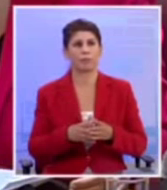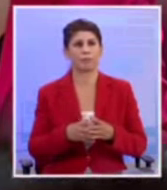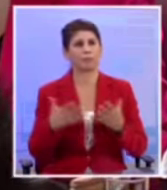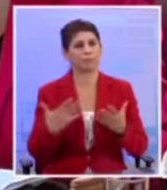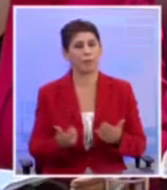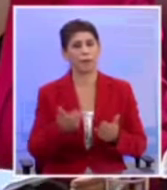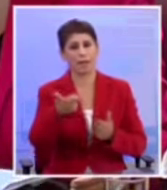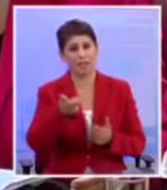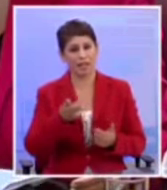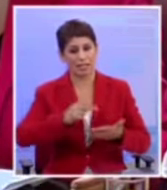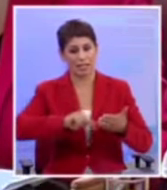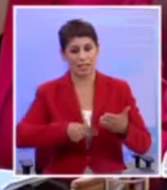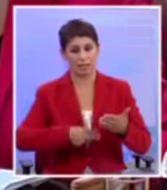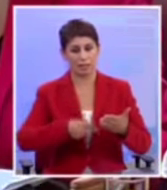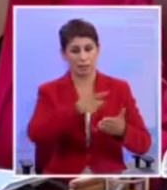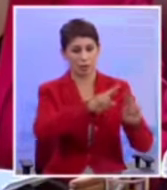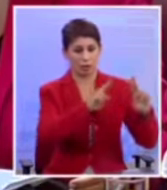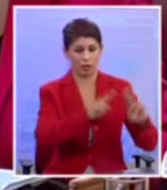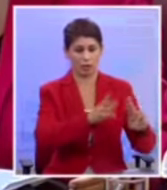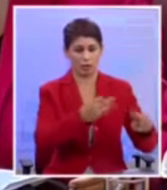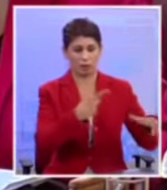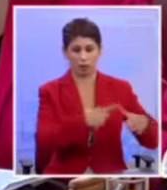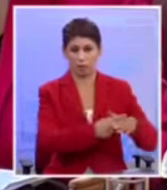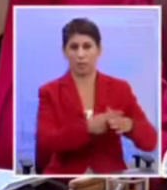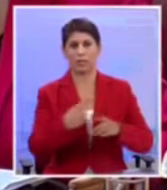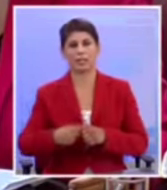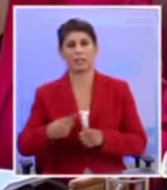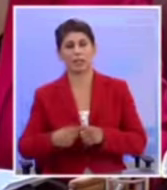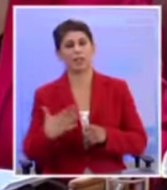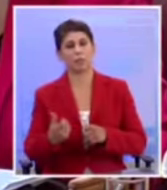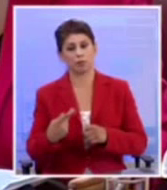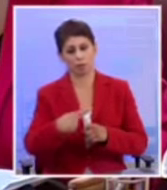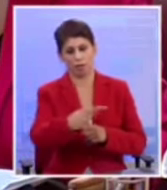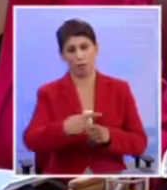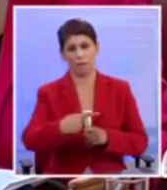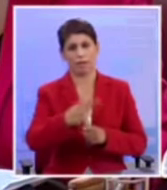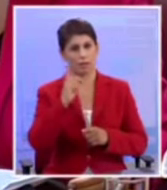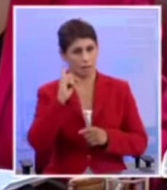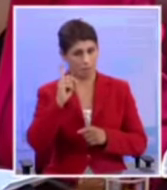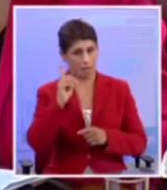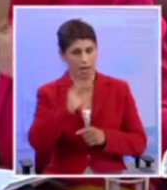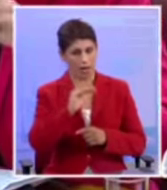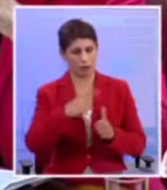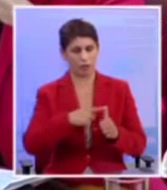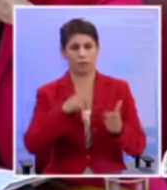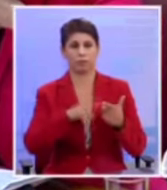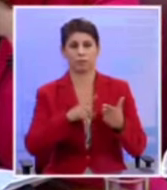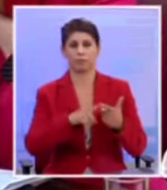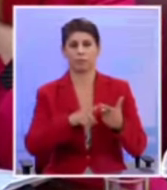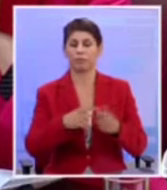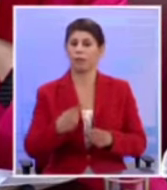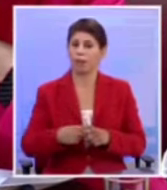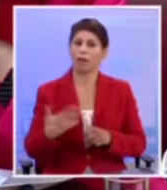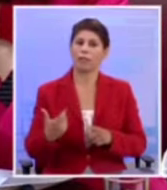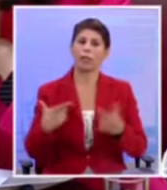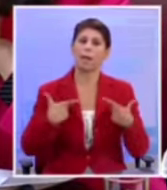υπάρχει μια δανειακή σύμβαση μεταξύ του Διεθνούς Νομισματικού Ταμείου και της Ελλάδας που είναι διμέρειες. Αυτή είναι η μία ερώτηση. Και η δεύτερη είναι ότι η Ελλάδα